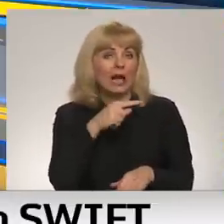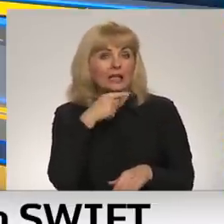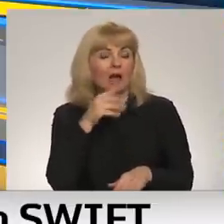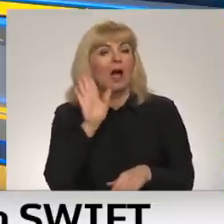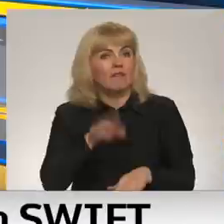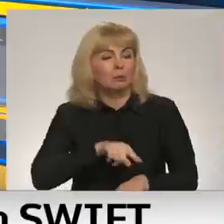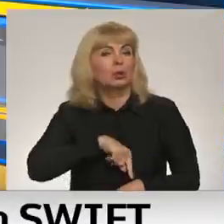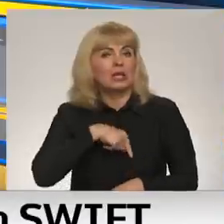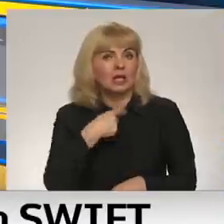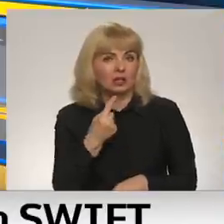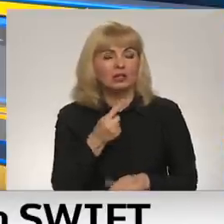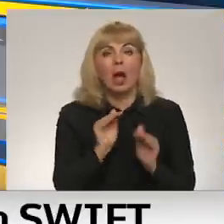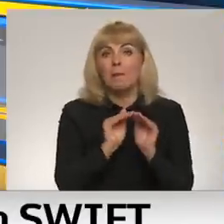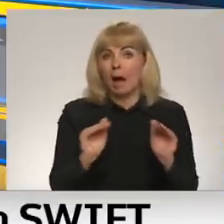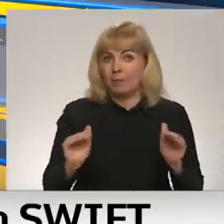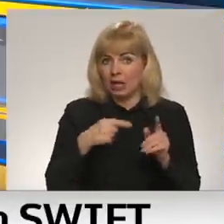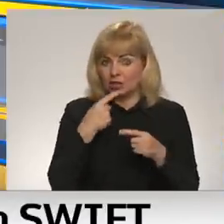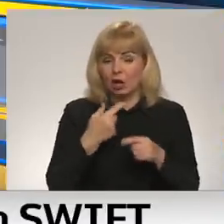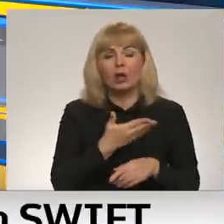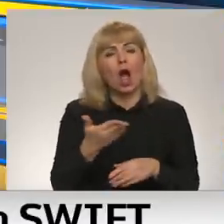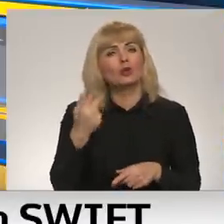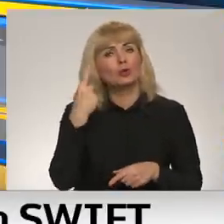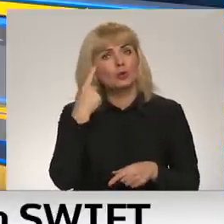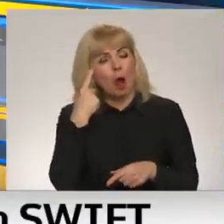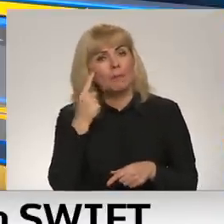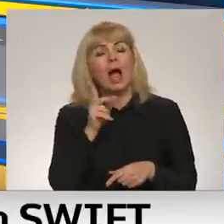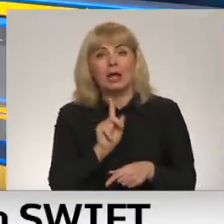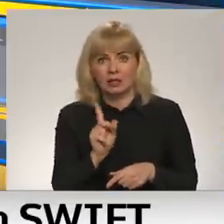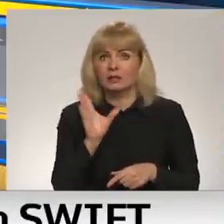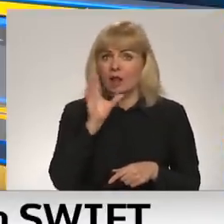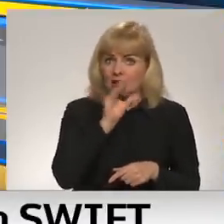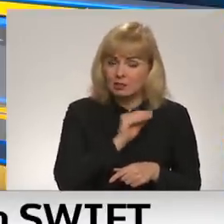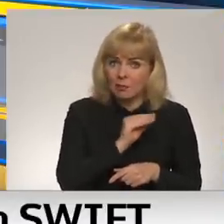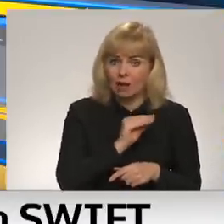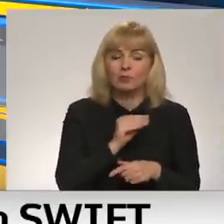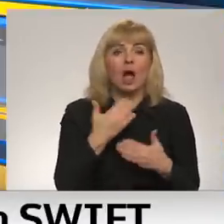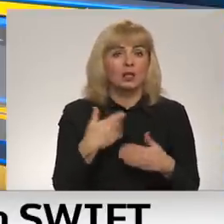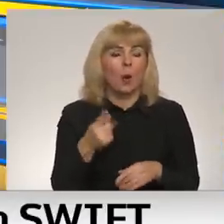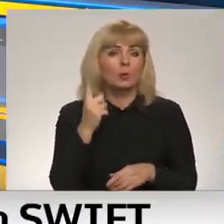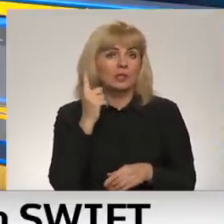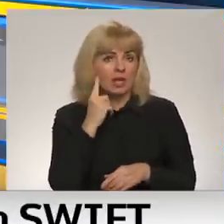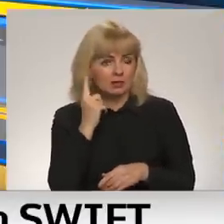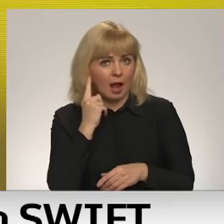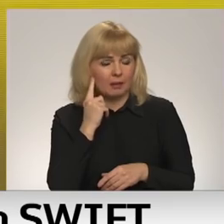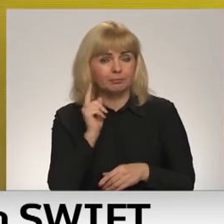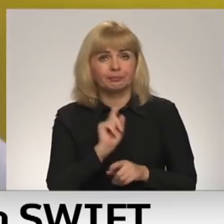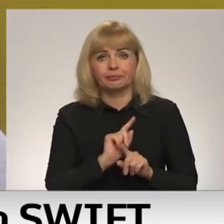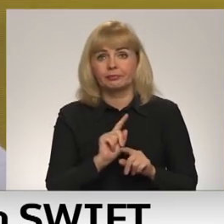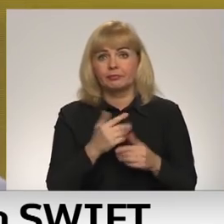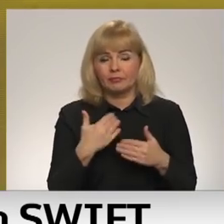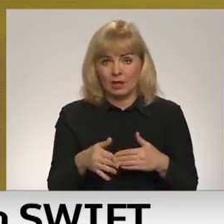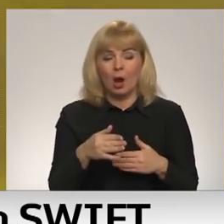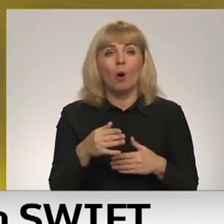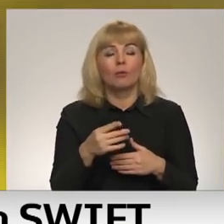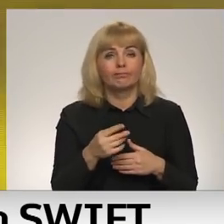ilgs. Vai pamiera sarunas, jūsuprāt, šobrīd ir iespējams? Mēs jau pat arī dzirdējām, ka ir